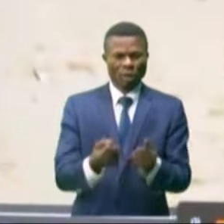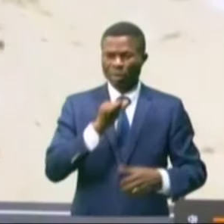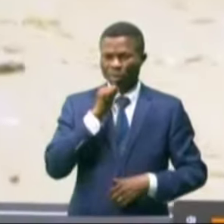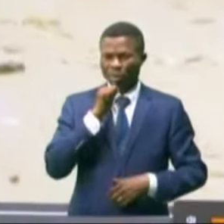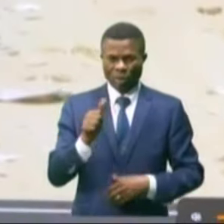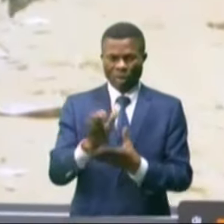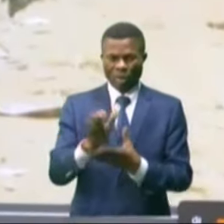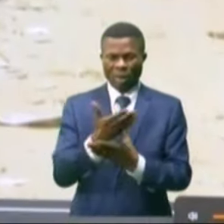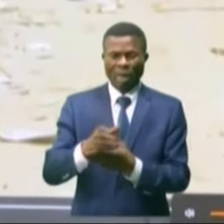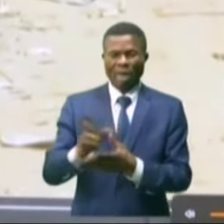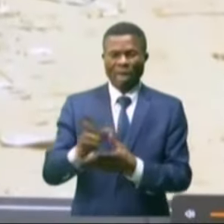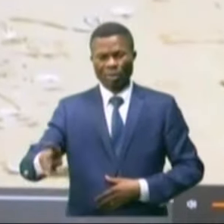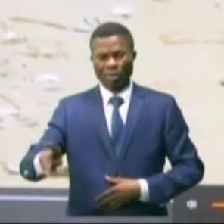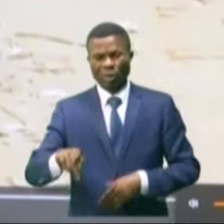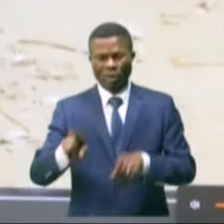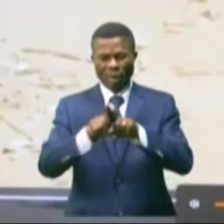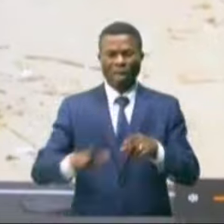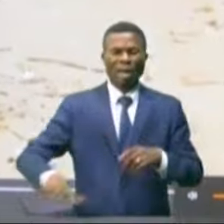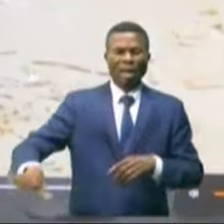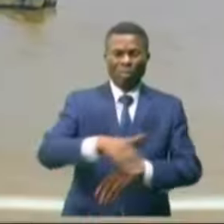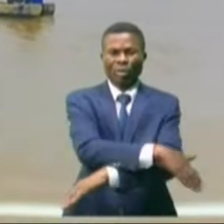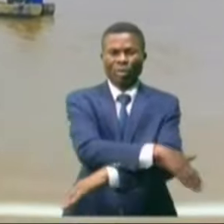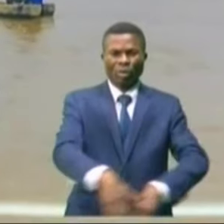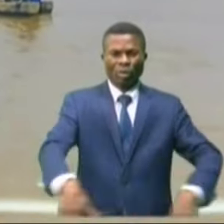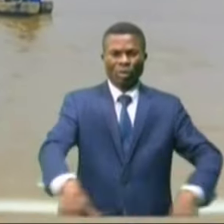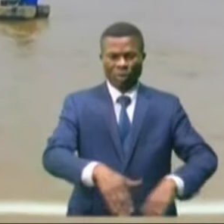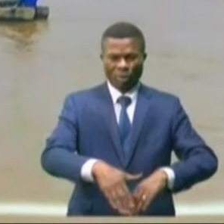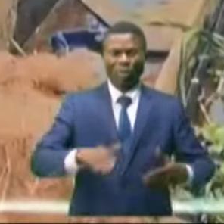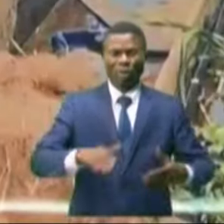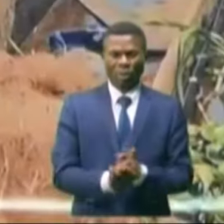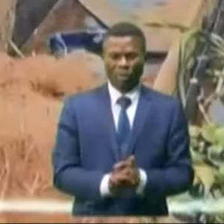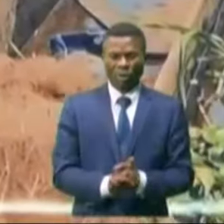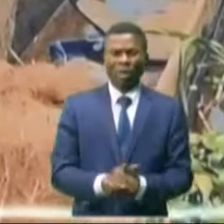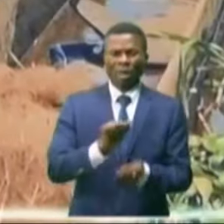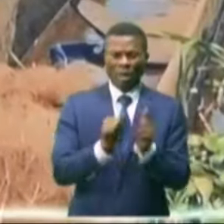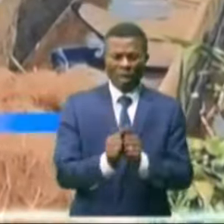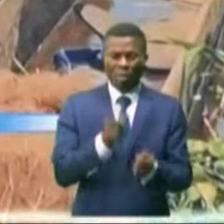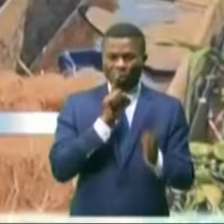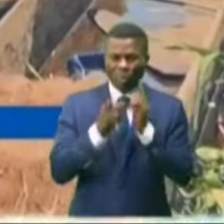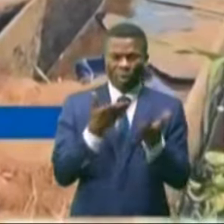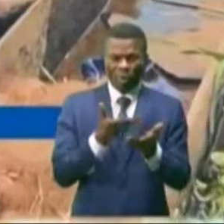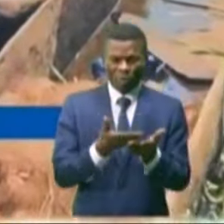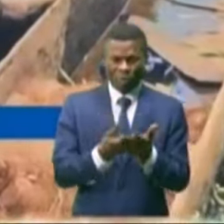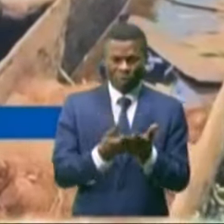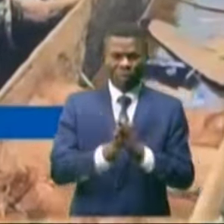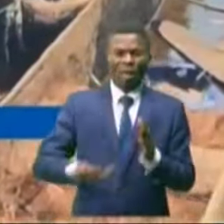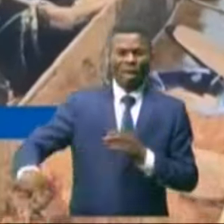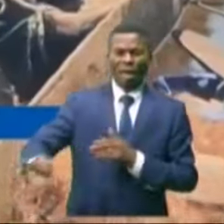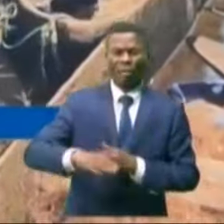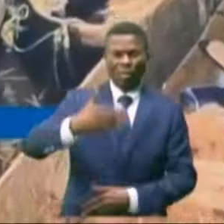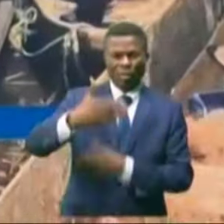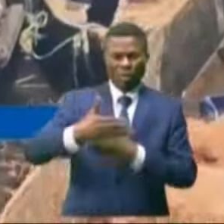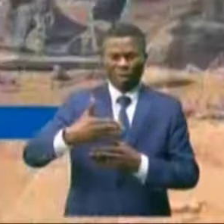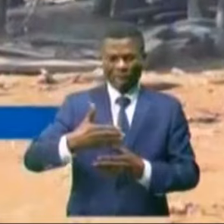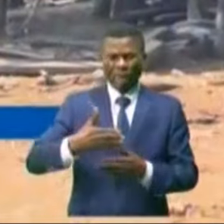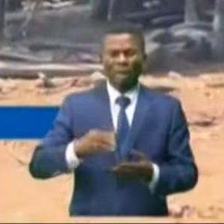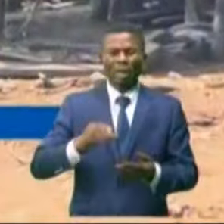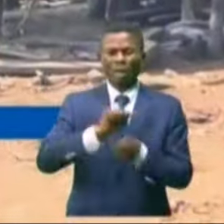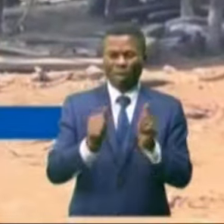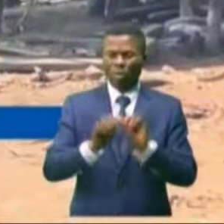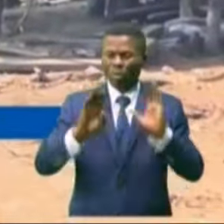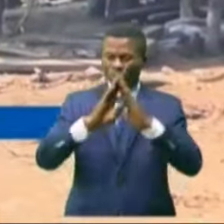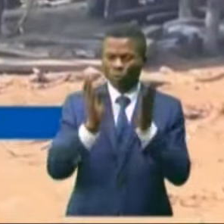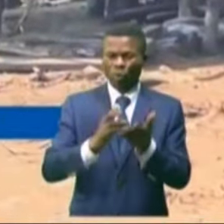entre les provinces et les pays frontaliers, les PEV étant pour parler avec les pays voisins pour l'harmonisation des